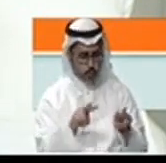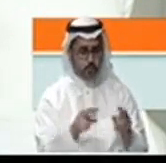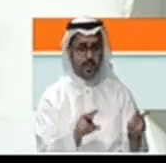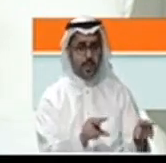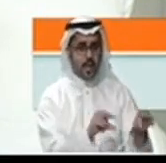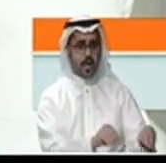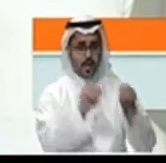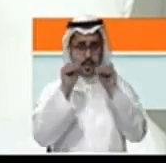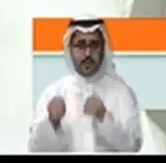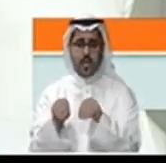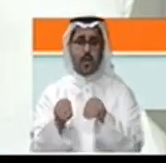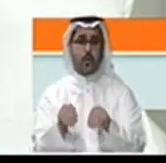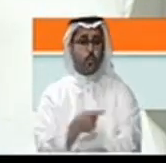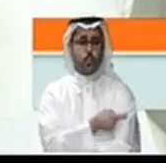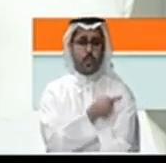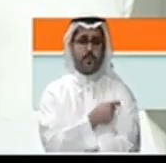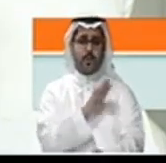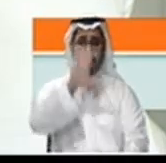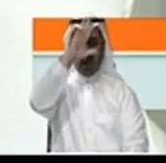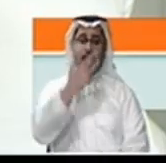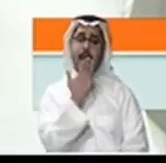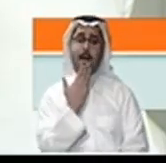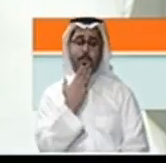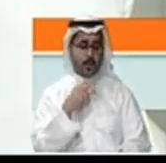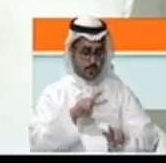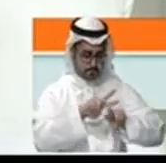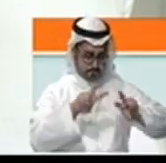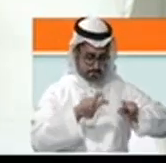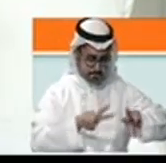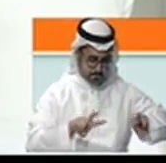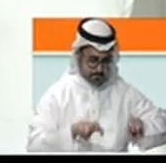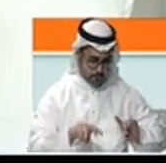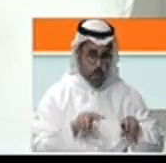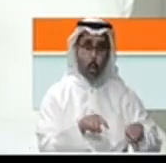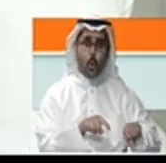للمستشفى ملك عبد الله، وسووا إجراءات سي تي،